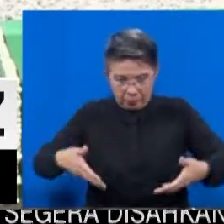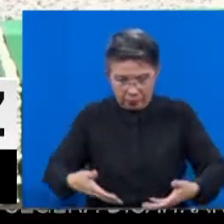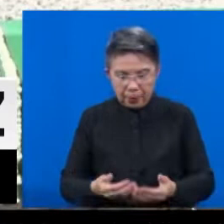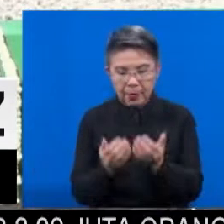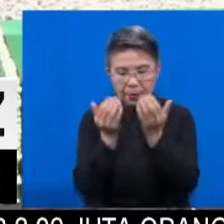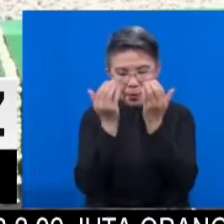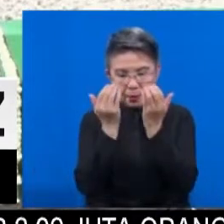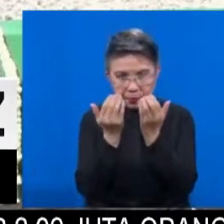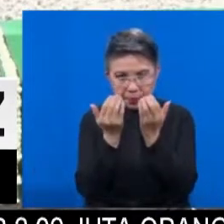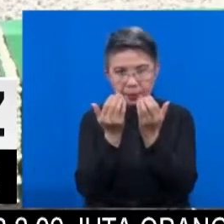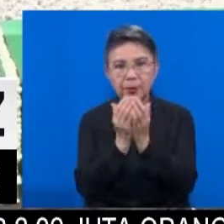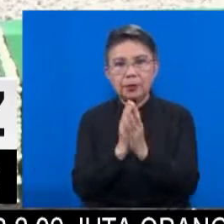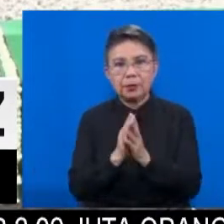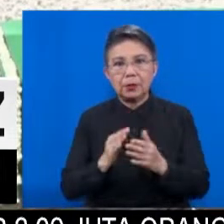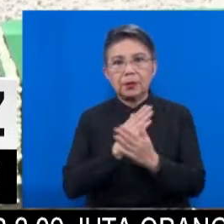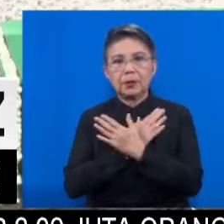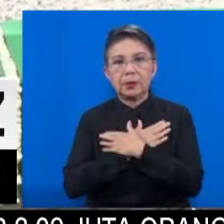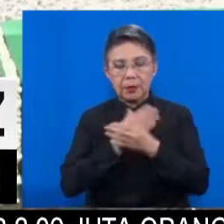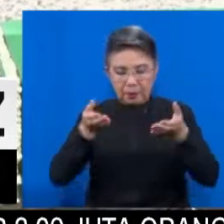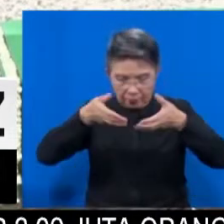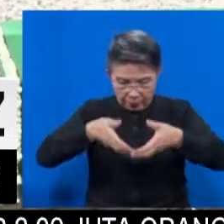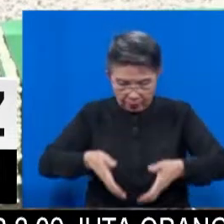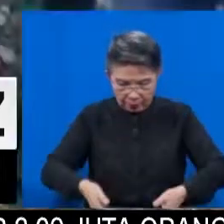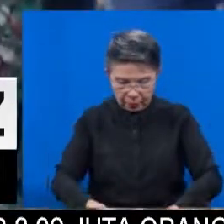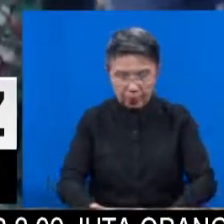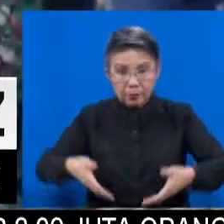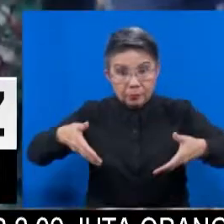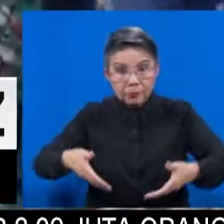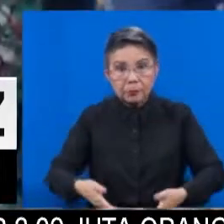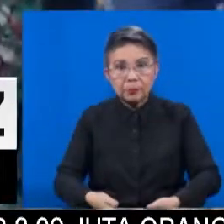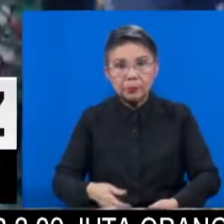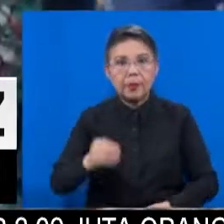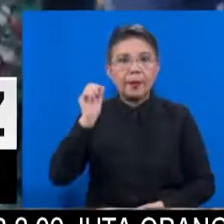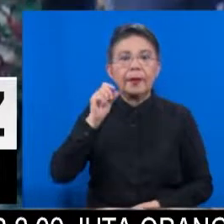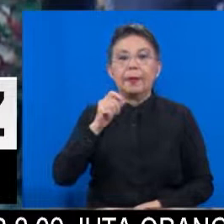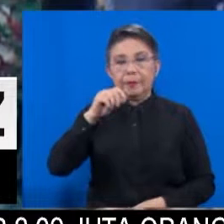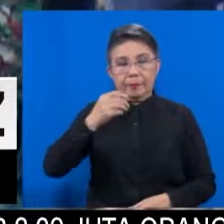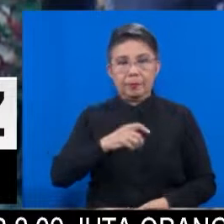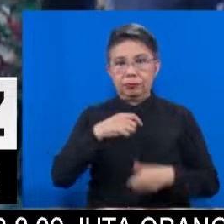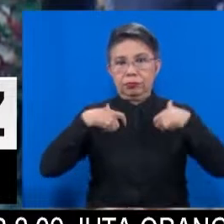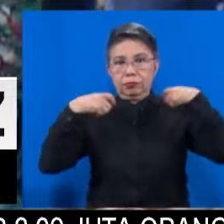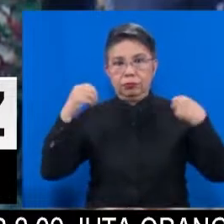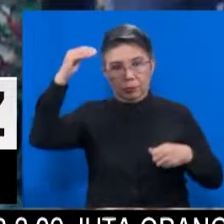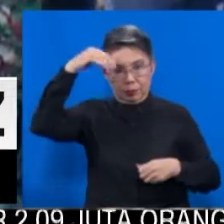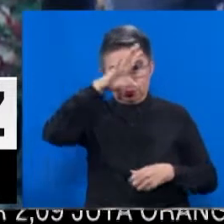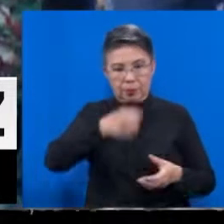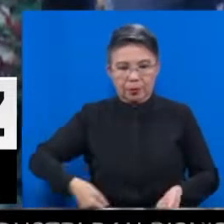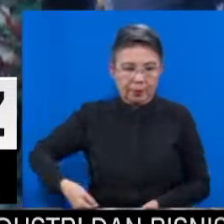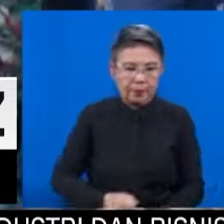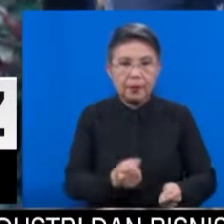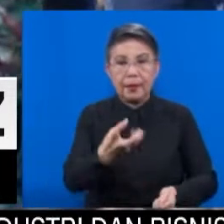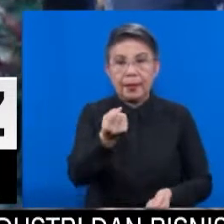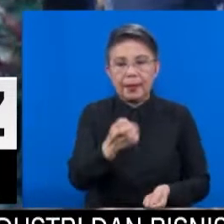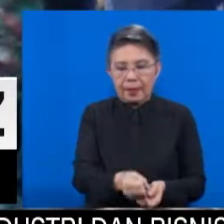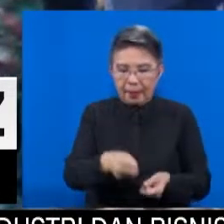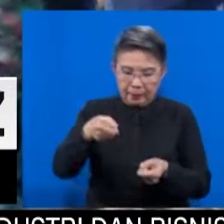diazani terlebih dahulu. Jenazah Eril kemudian dimasukkan dalam liang lahat. Sang ayah Ridwan Kamil, orang pertama yang memasukkan tanah ke liang